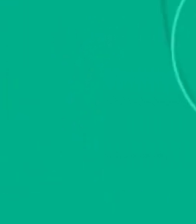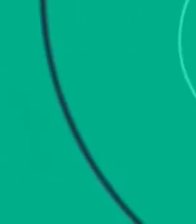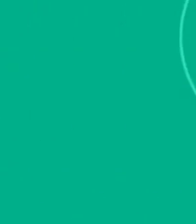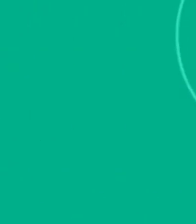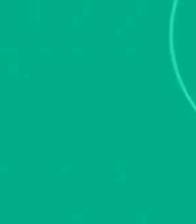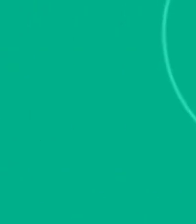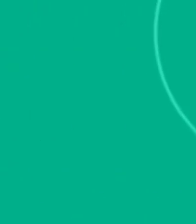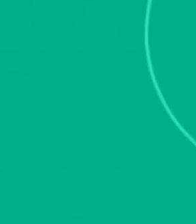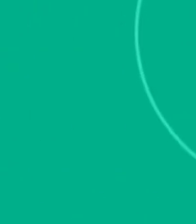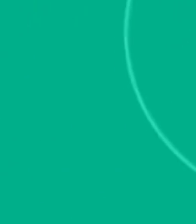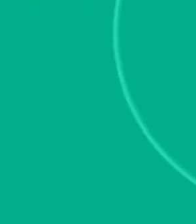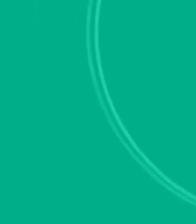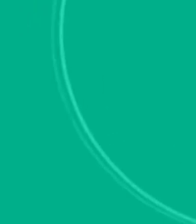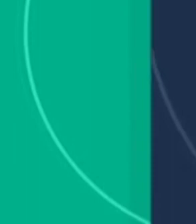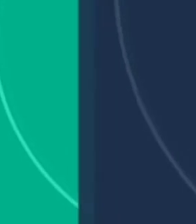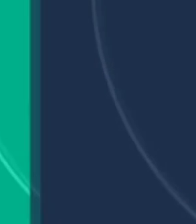Музика